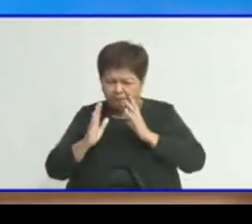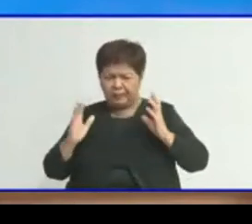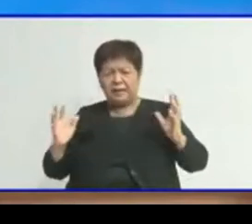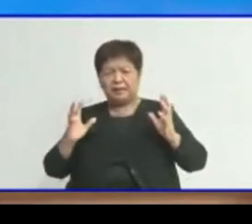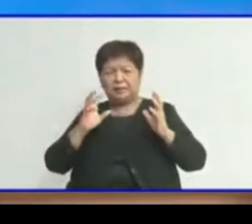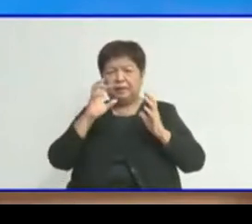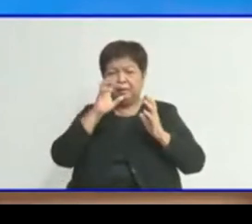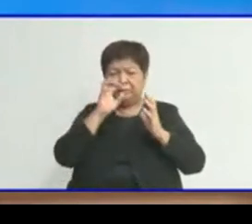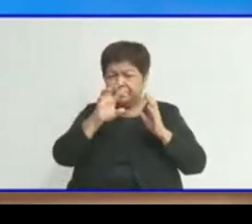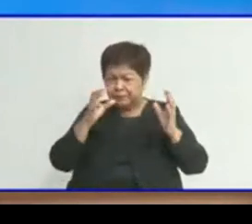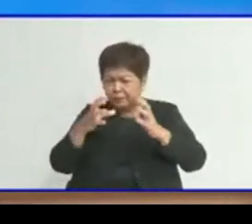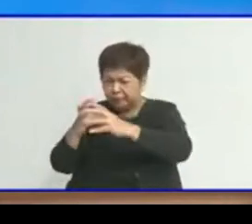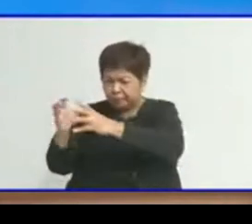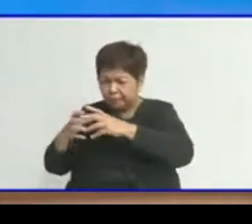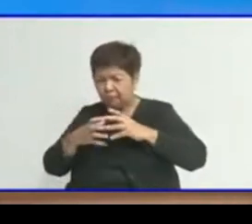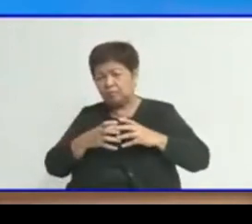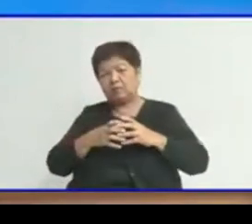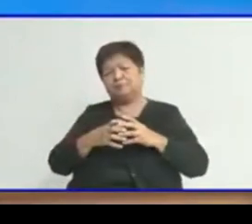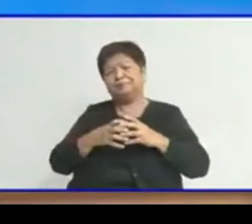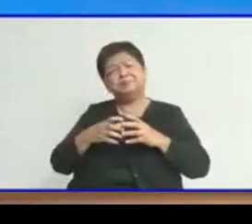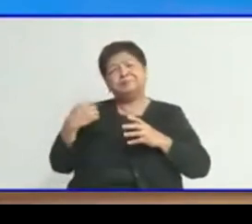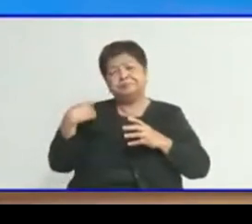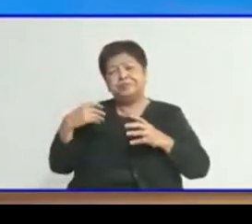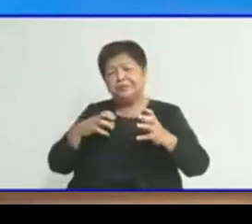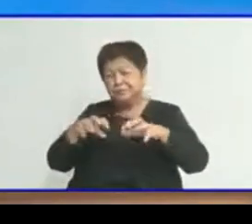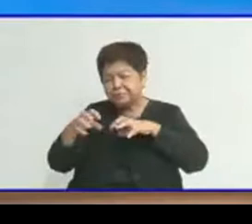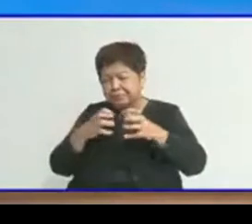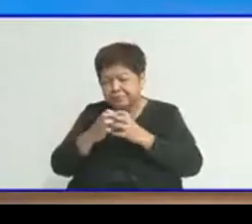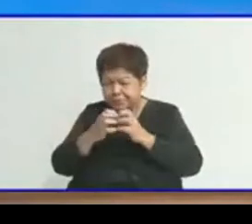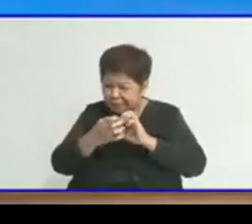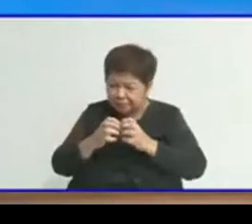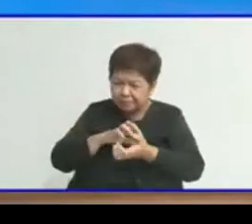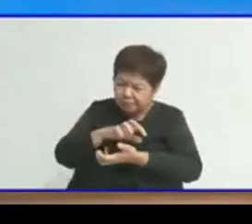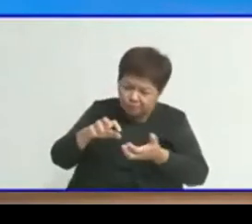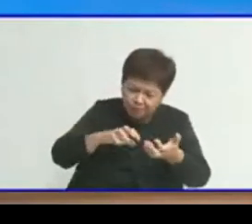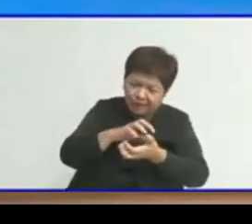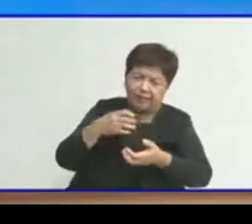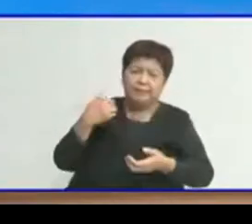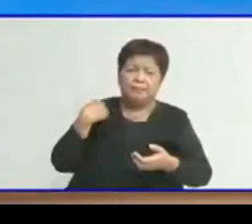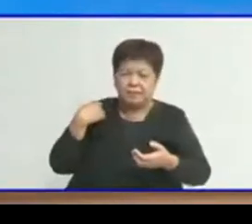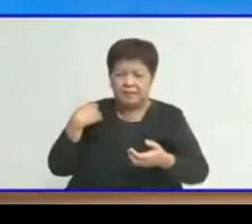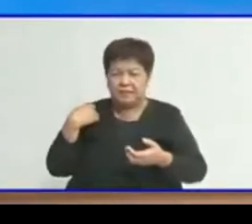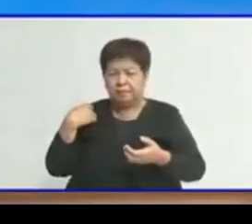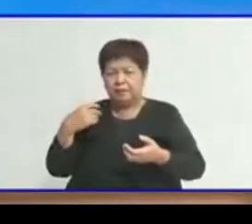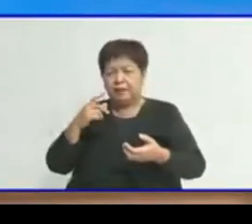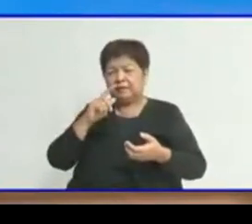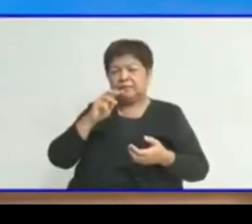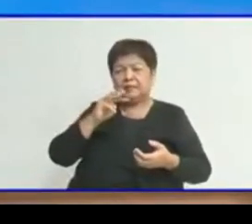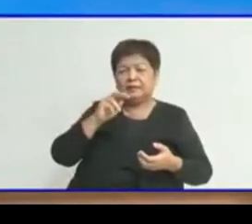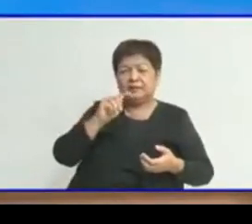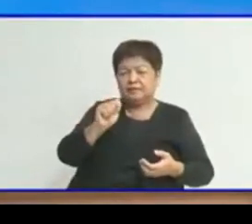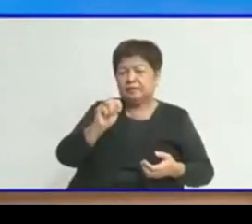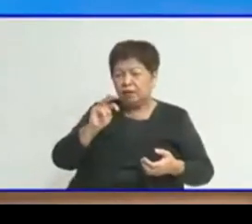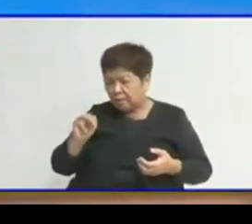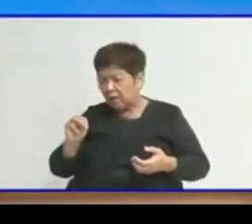ความมั่นคงของประเทศนะครับการคัดกรองคนต่างด้าวกลุ่มนี้นะครับจะได้แยกออกจากคนต่างด้าวกลุ่มอื่นนะครับจะทำ